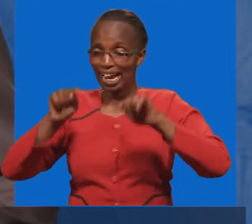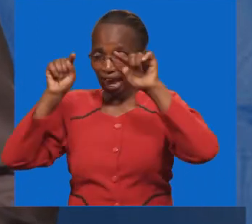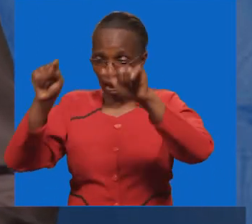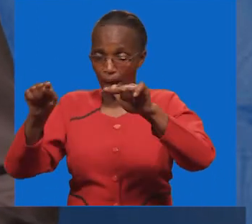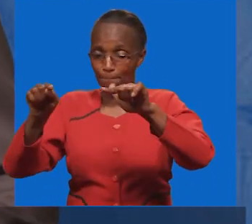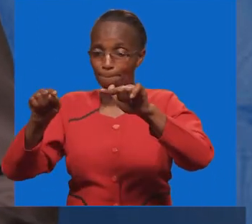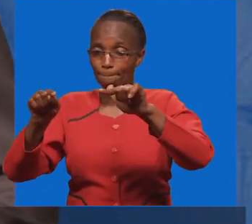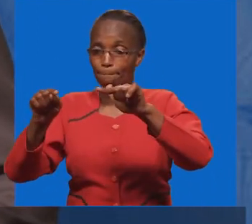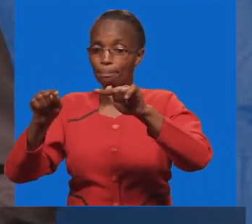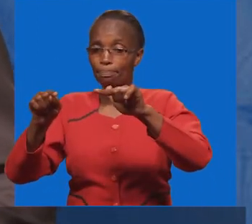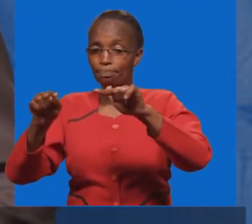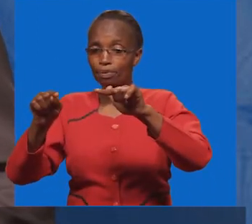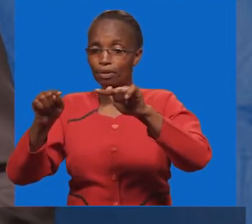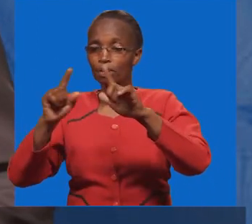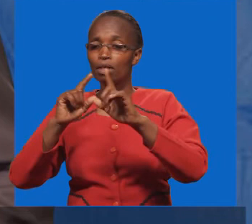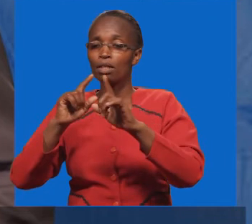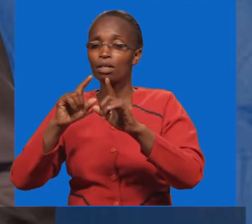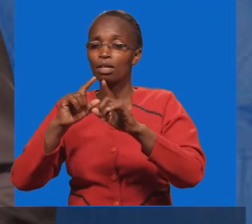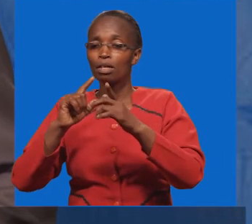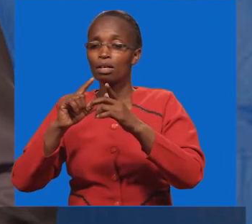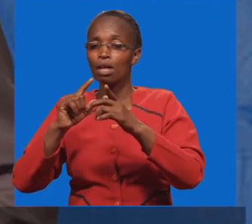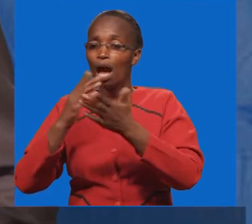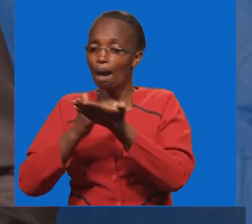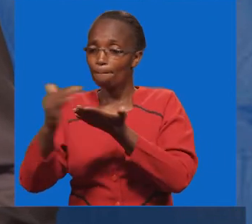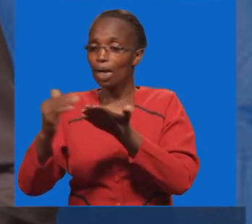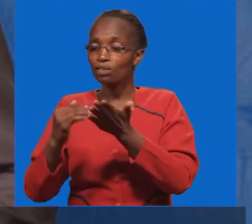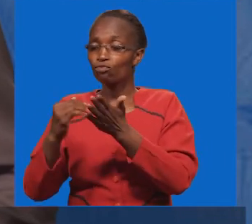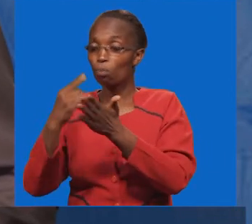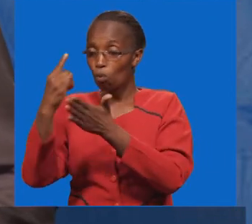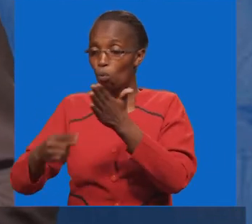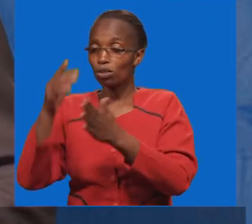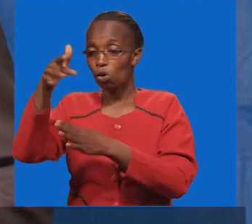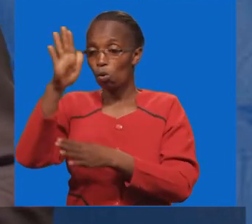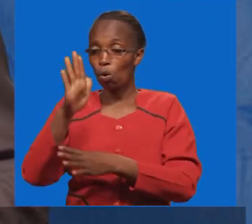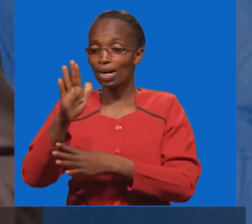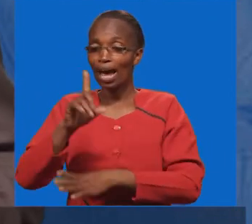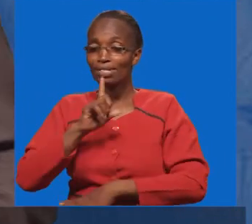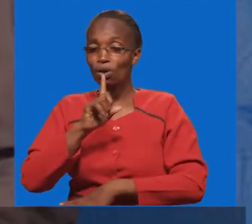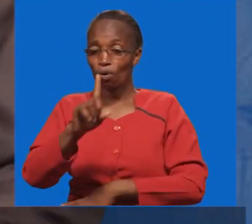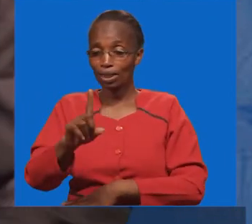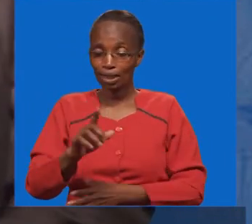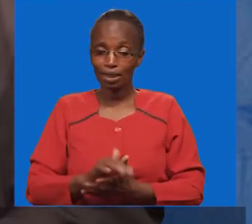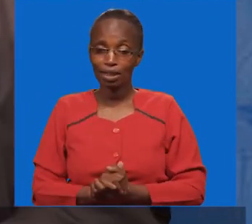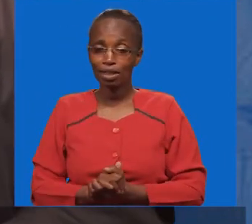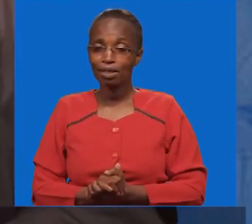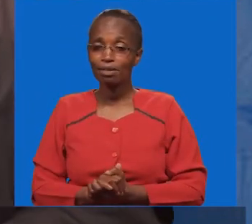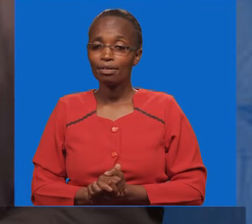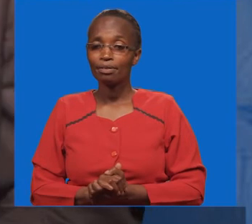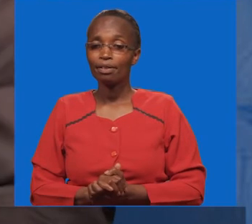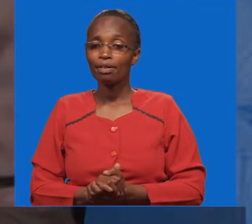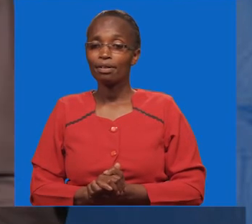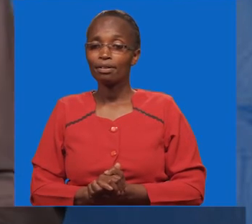mamlaka isiyotoka kwa Mungu na ile iliyopo amriwa. Kwa nini tunaambiwa hivyo? Maana unajua mtazamaji